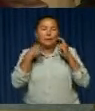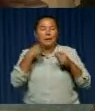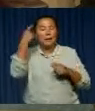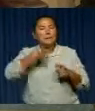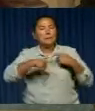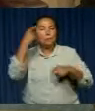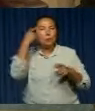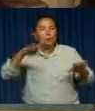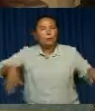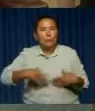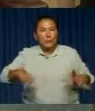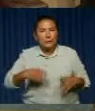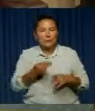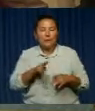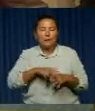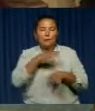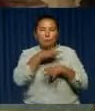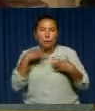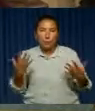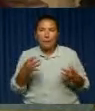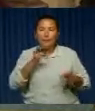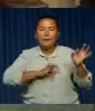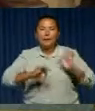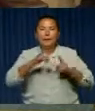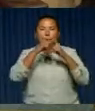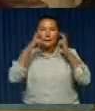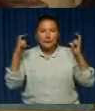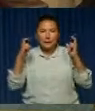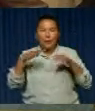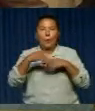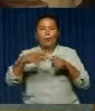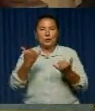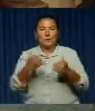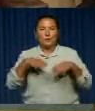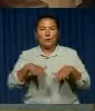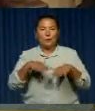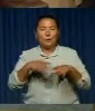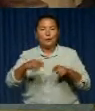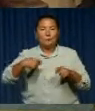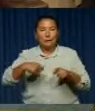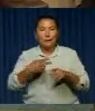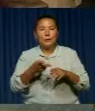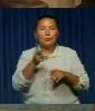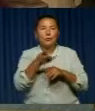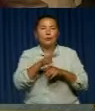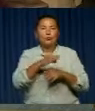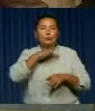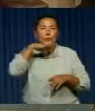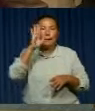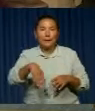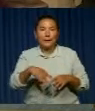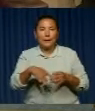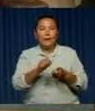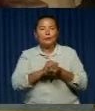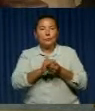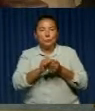жоқпыз бұл жерде. Егер көп пайдаланатын бетперделер бар, қолдан тігіп жатыр қазір өте көп. Ол бір күнде 2-3 жарайды.